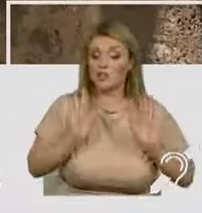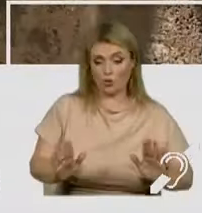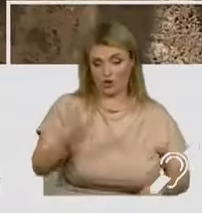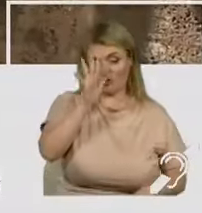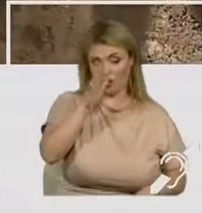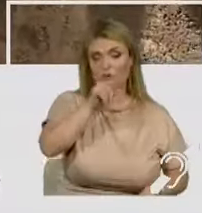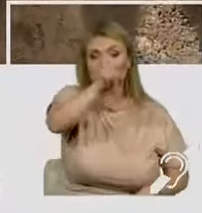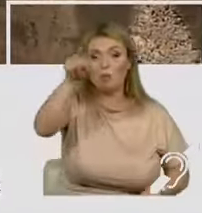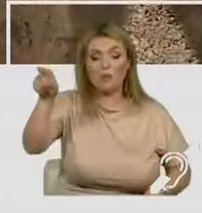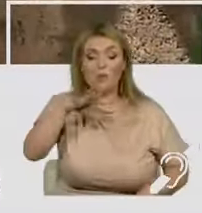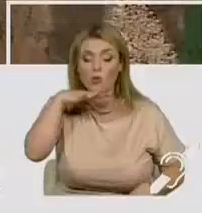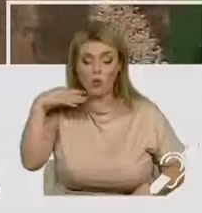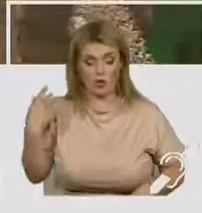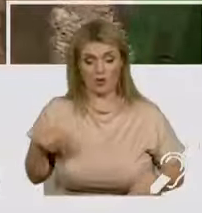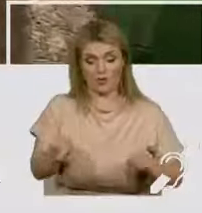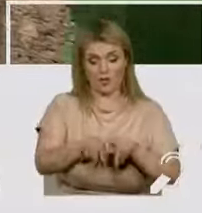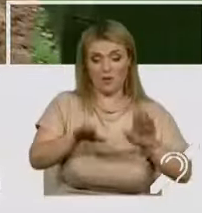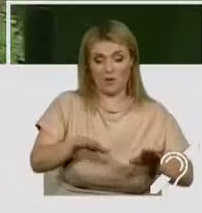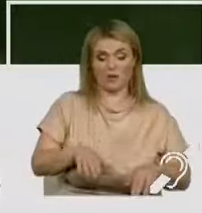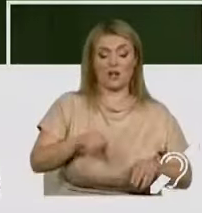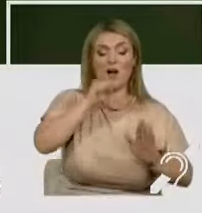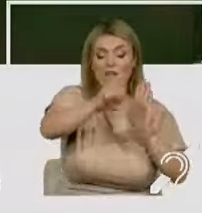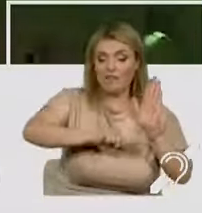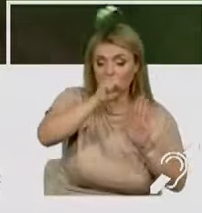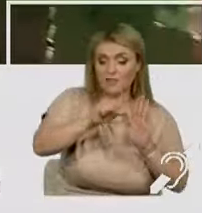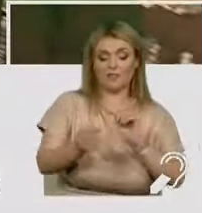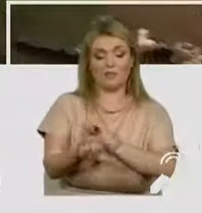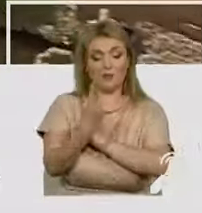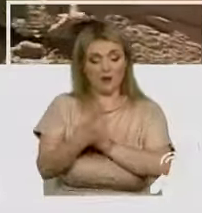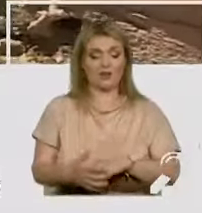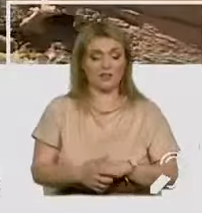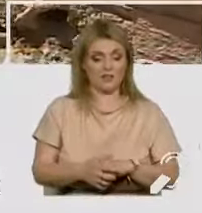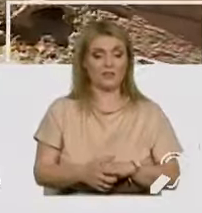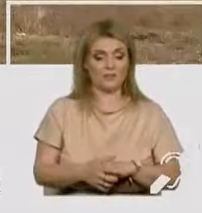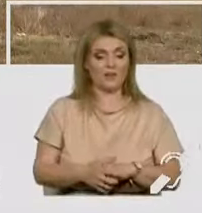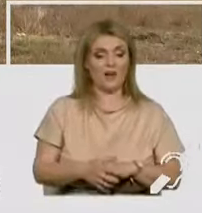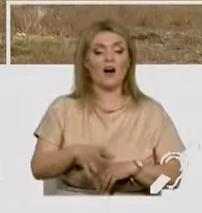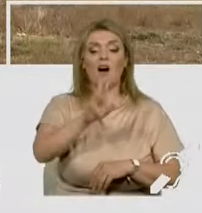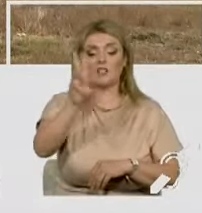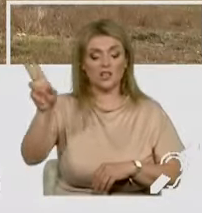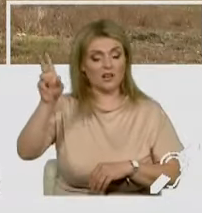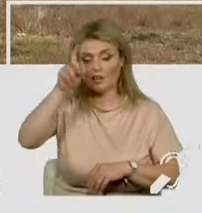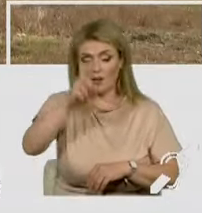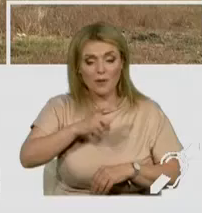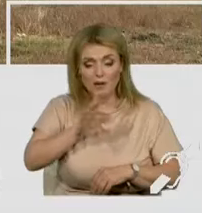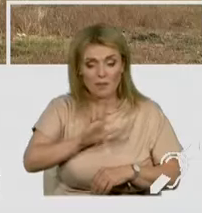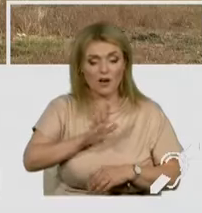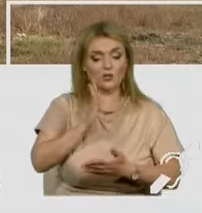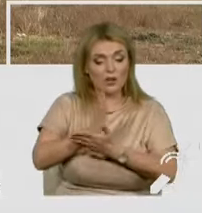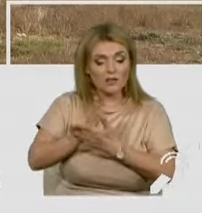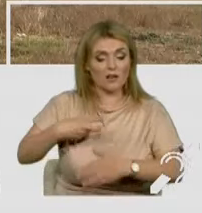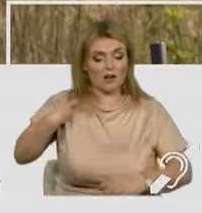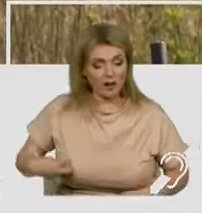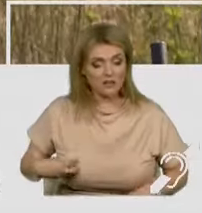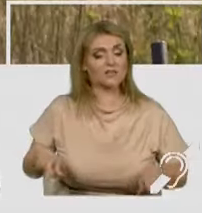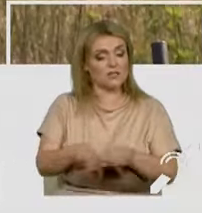astfel de surse de apă sunt declarate nesigure pentru consumul uman, dar încă mai sunt folosite de cei care nu sunt conștienți de riscurile la care se